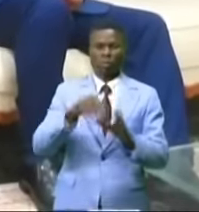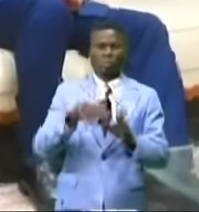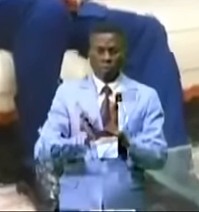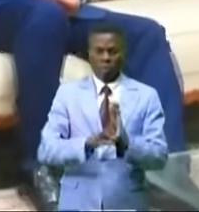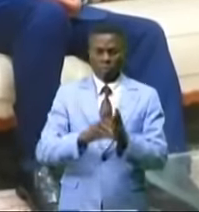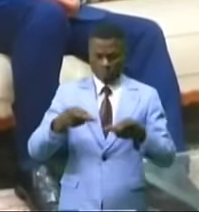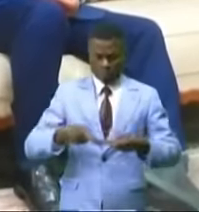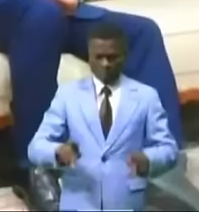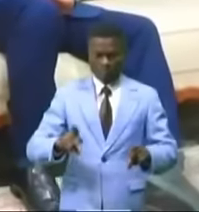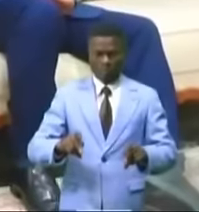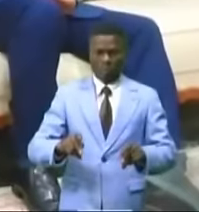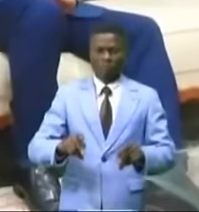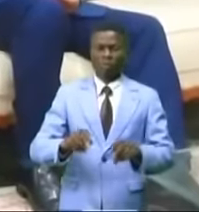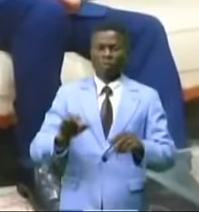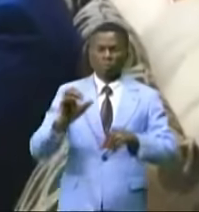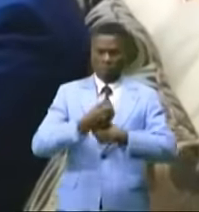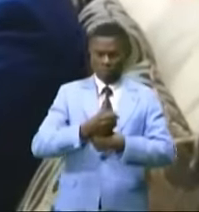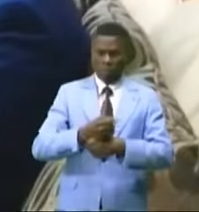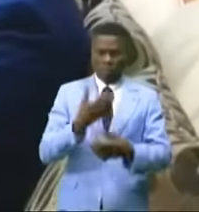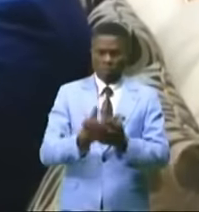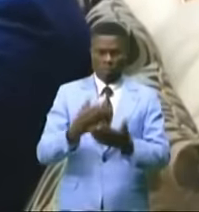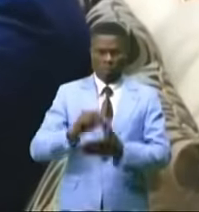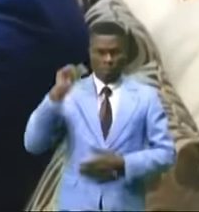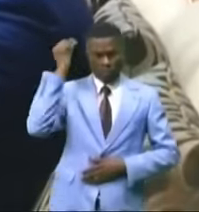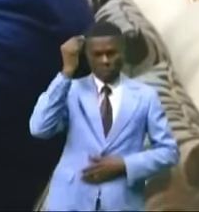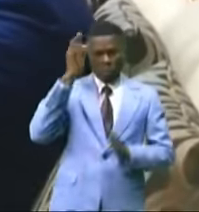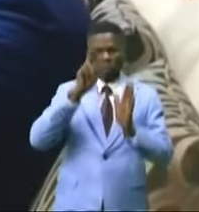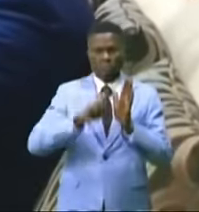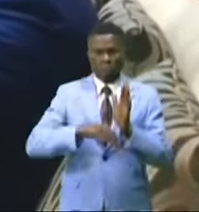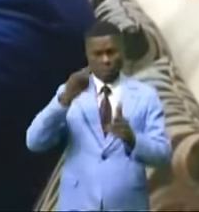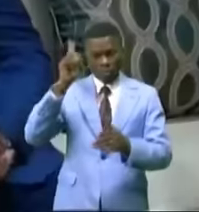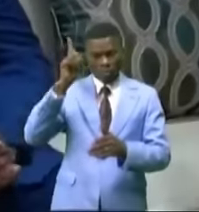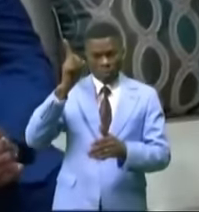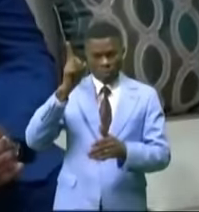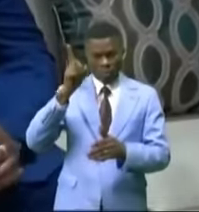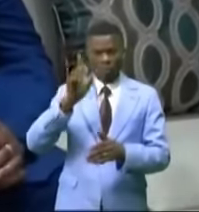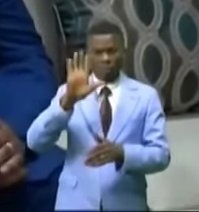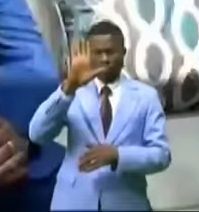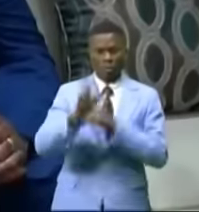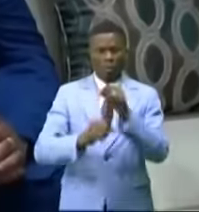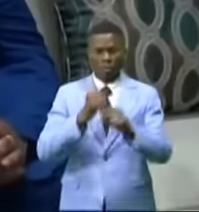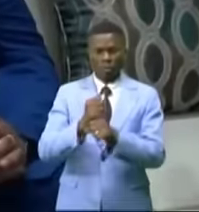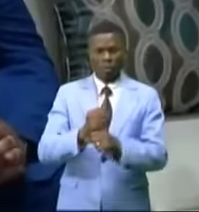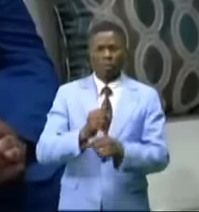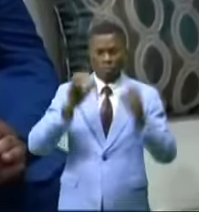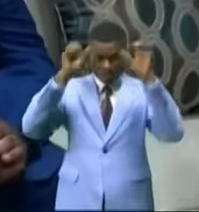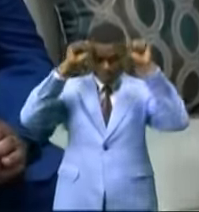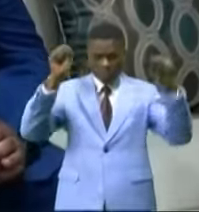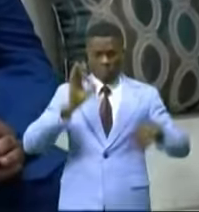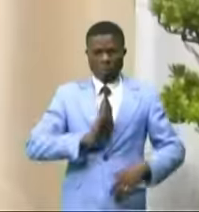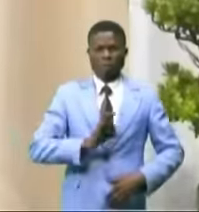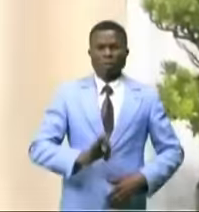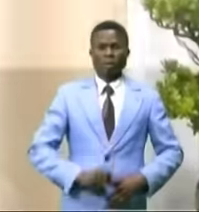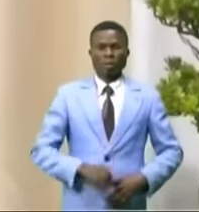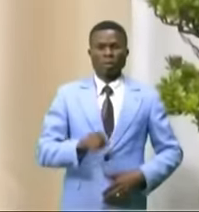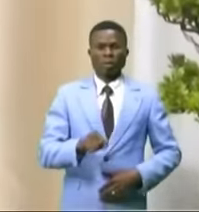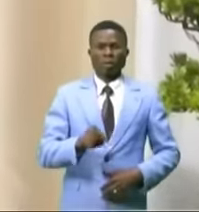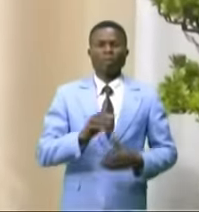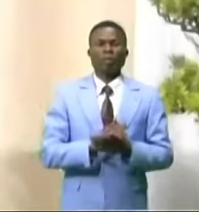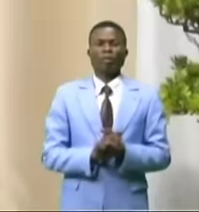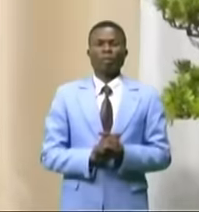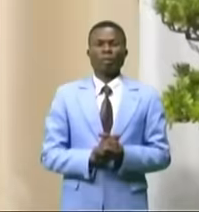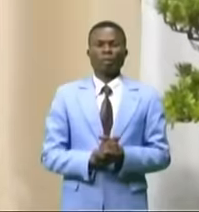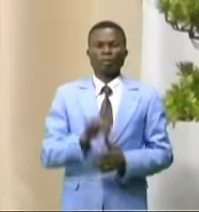la formation prochaine du gouvernement, le premier du nouveau quinquennat du président Félix-Antoine Tshisekedi Tshilombo.